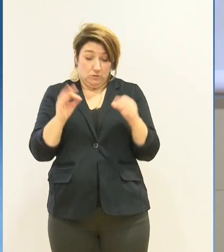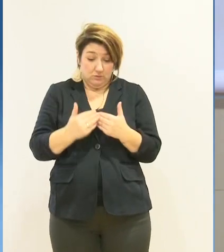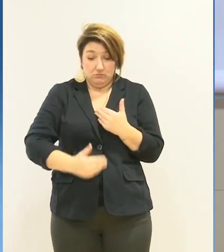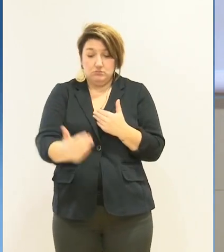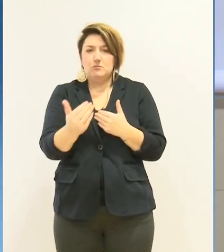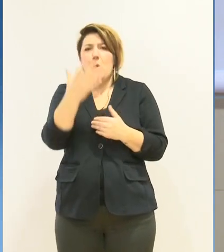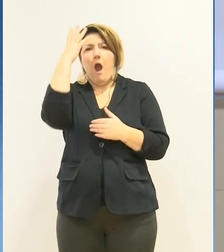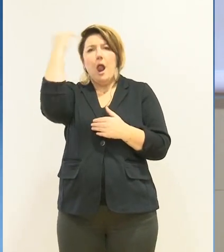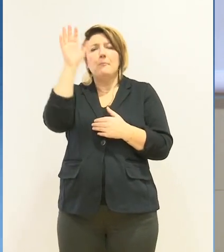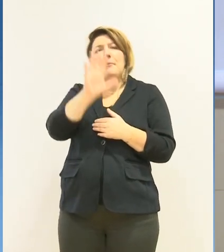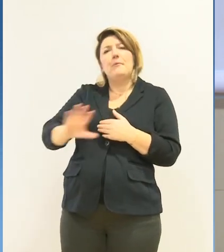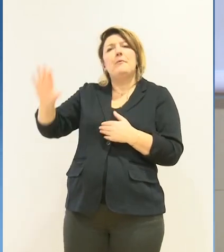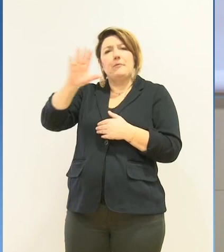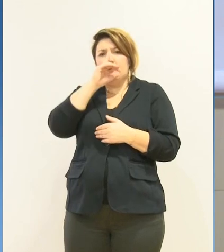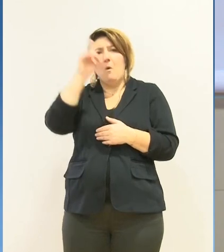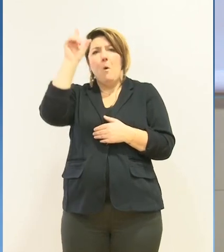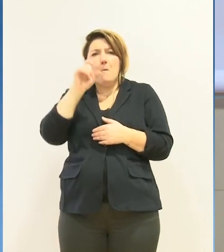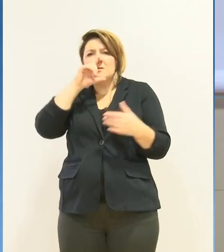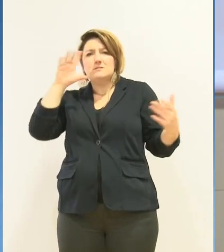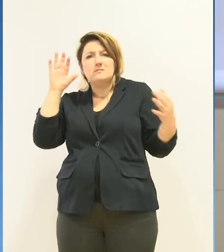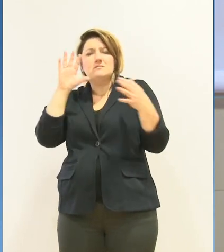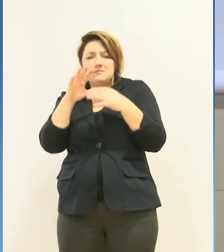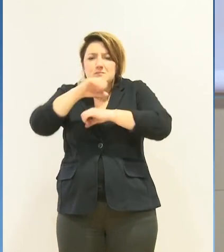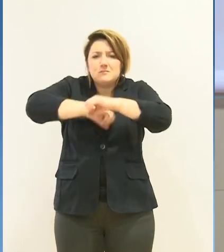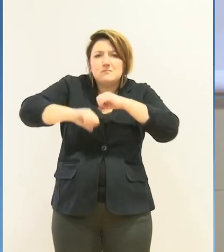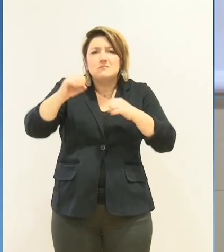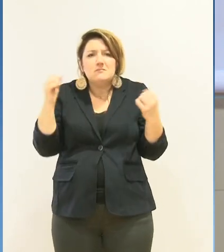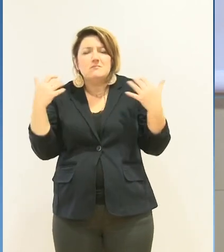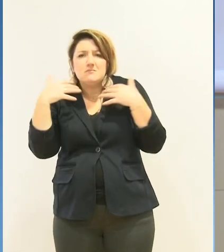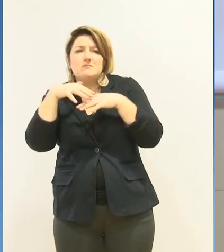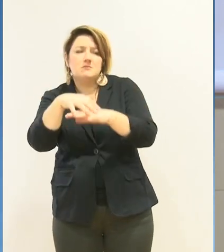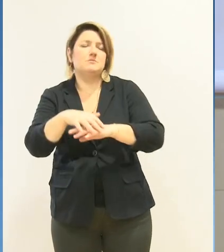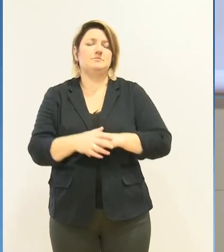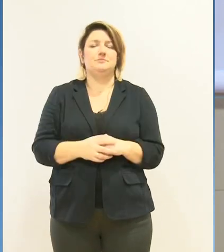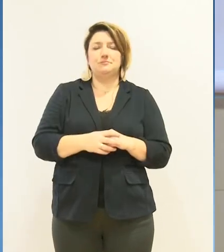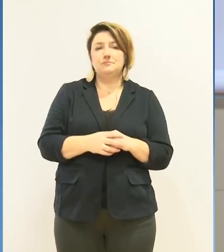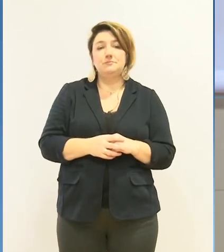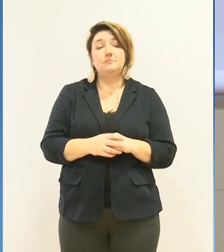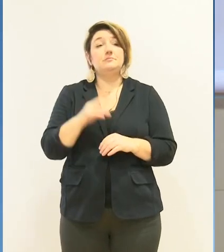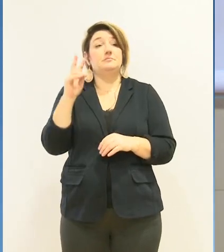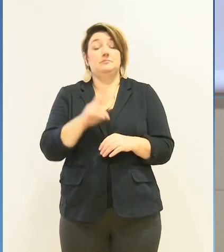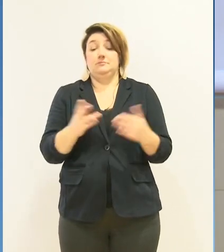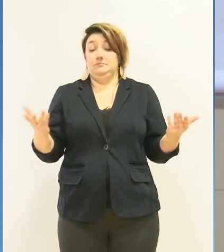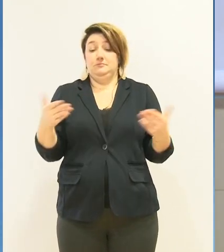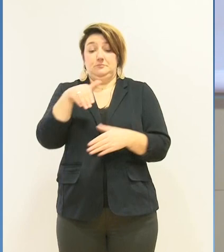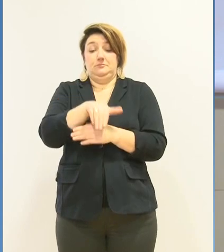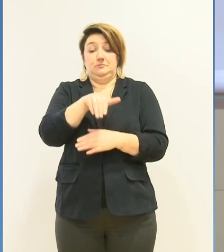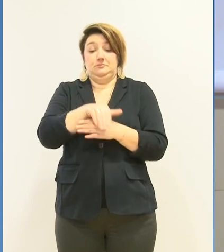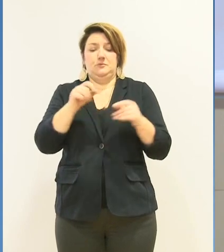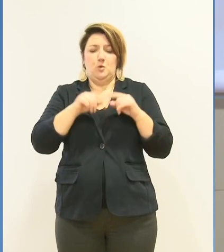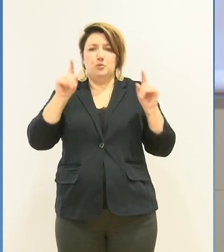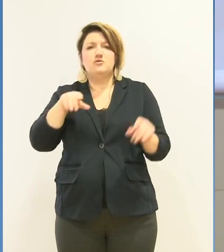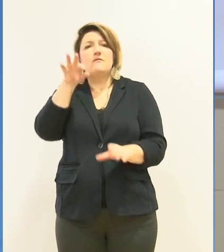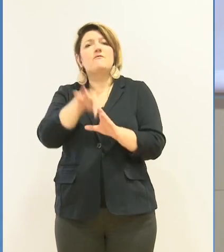territoire le budget 2010 9 que nous allons délibérer aujourd'hui garde le cap des transitions sans hausse d'impôts